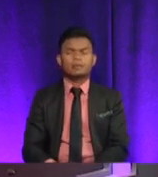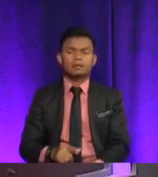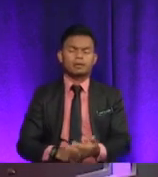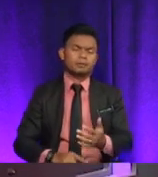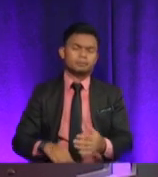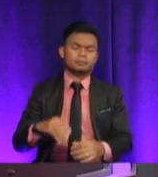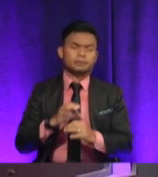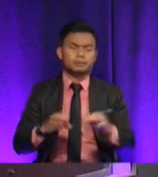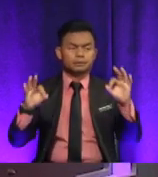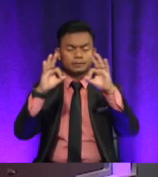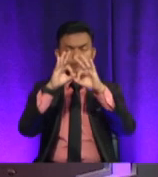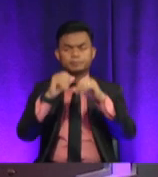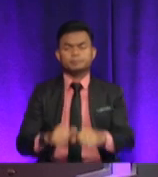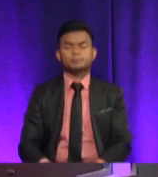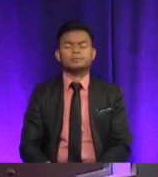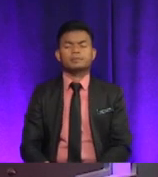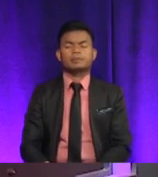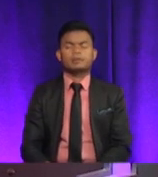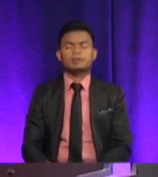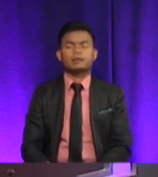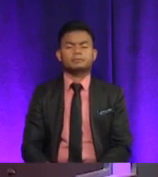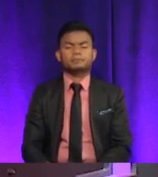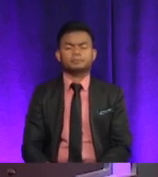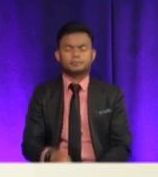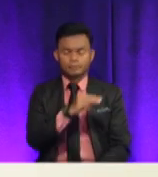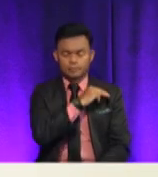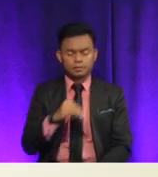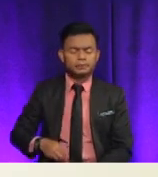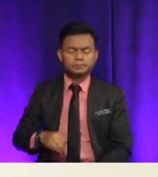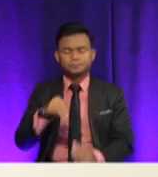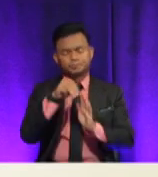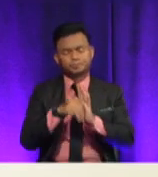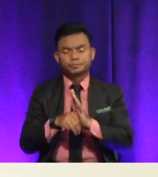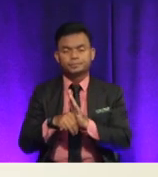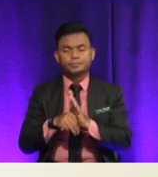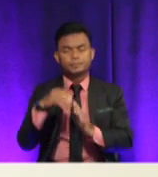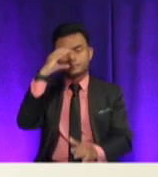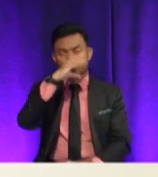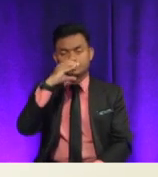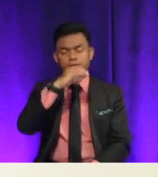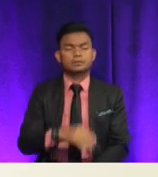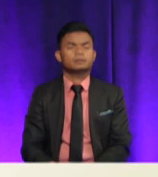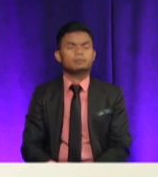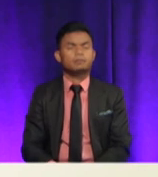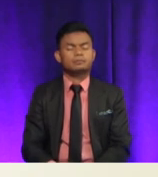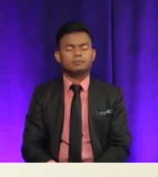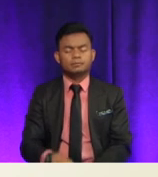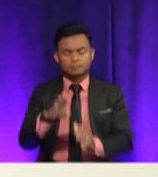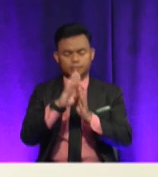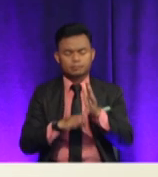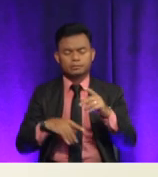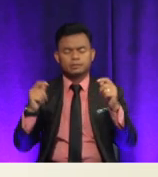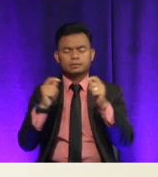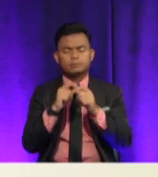menyatakan Berjalanlah ku lilin mencari mencari keliling menteri mencari Oke bertemulah tamannya